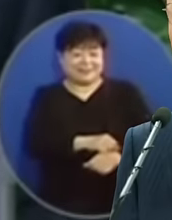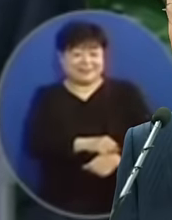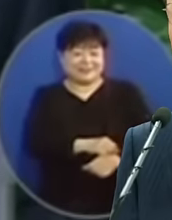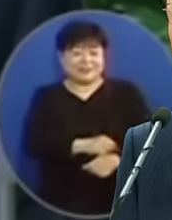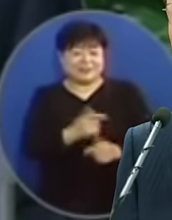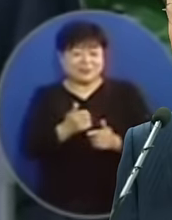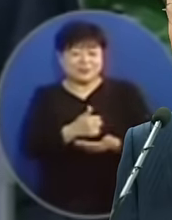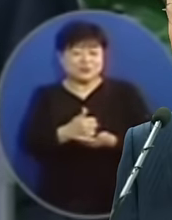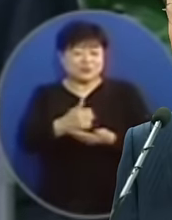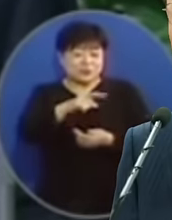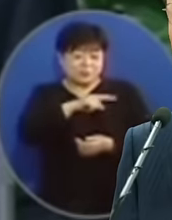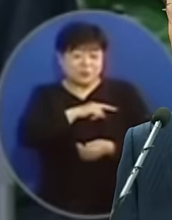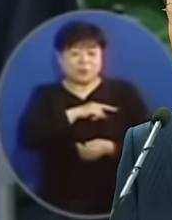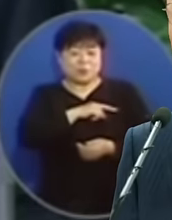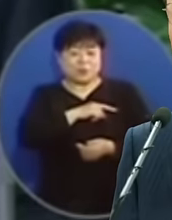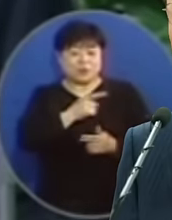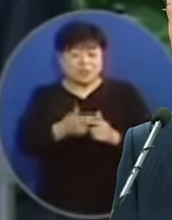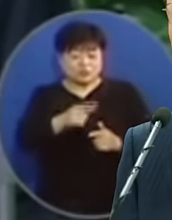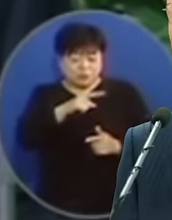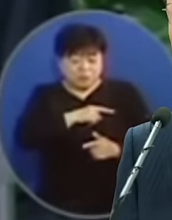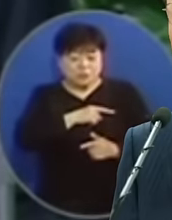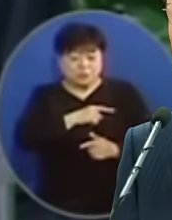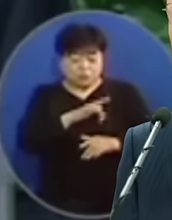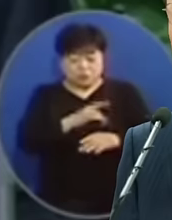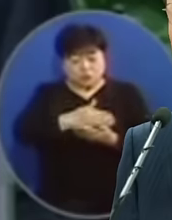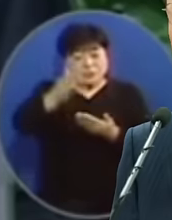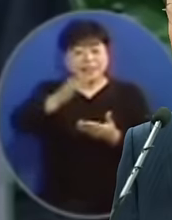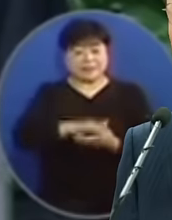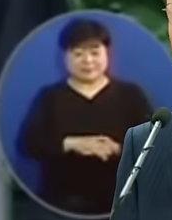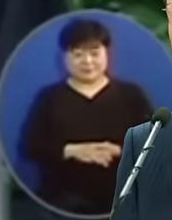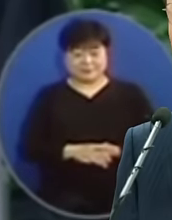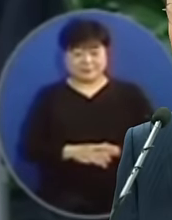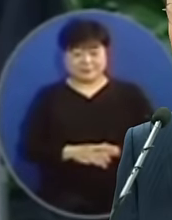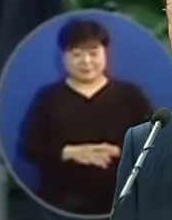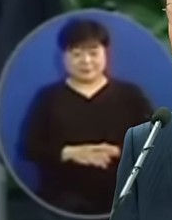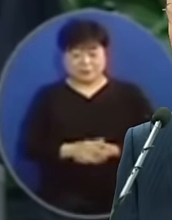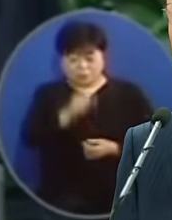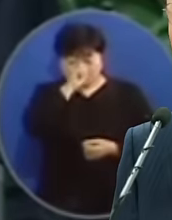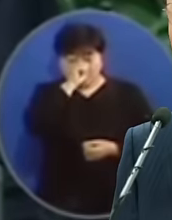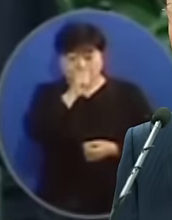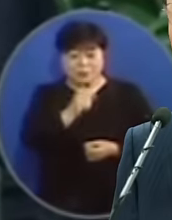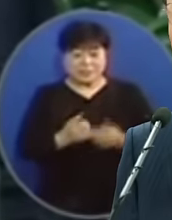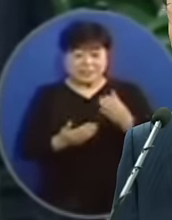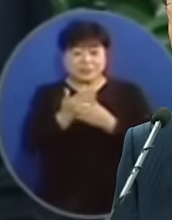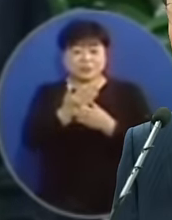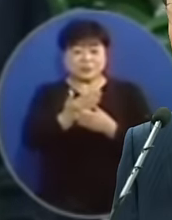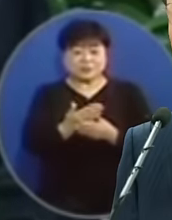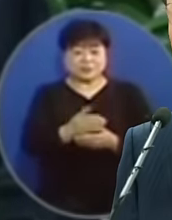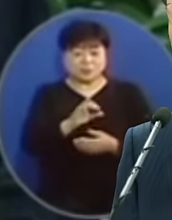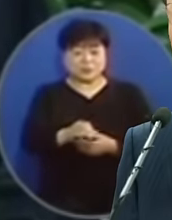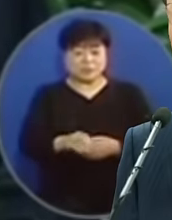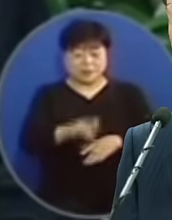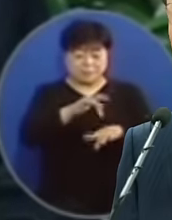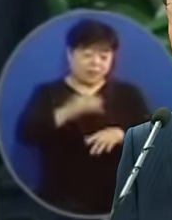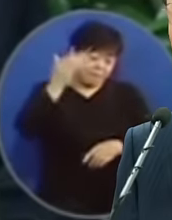내 이름으로 귀신 쫓아내라고 했는데 호사다마라고 좋은 일이 있는데